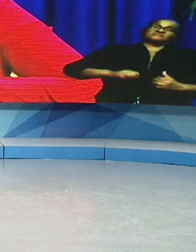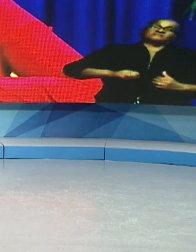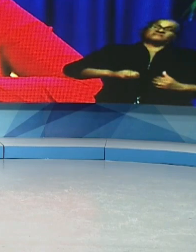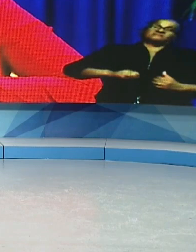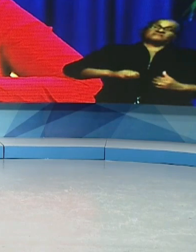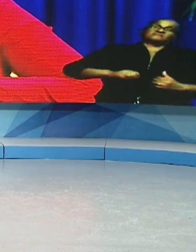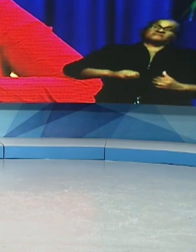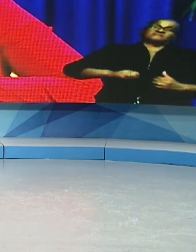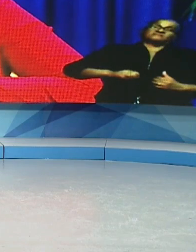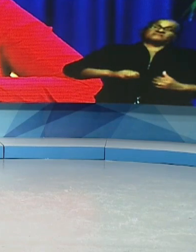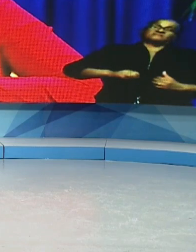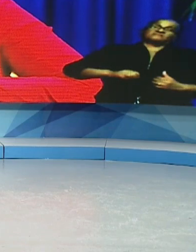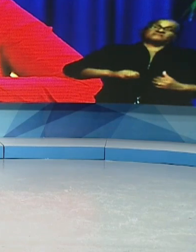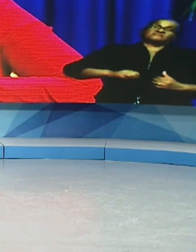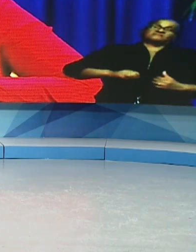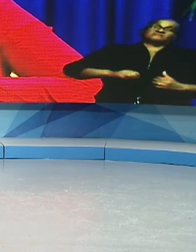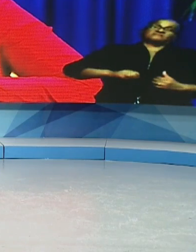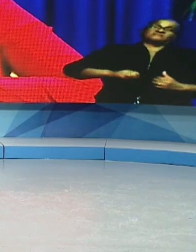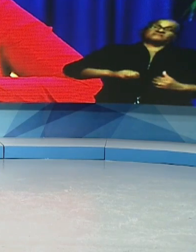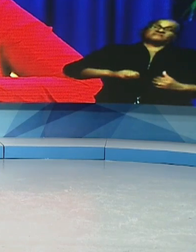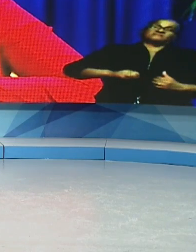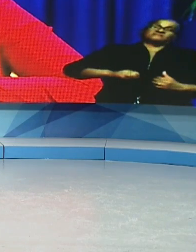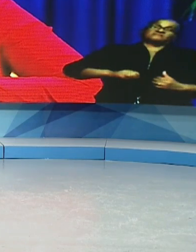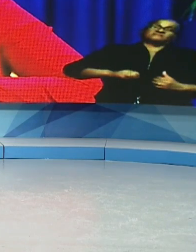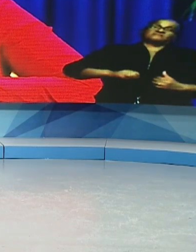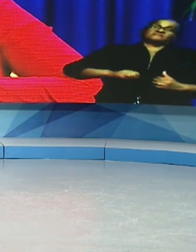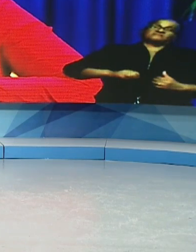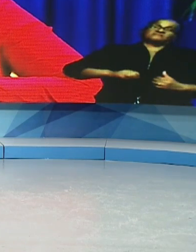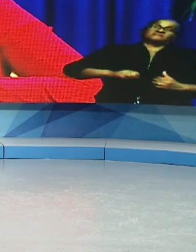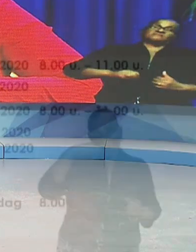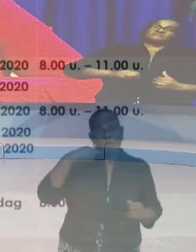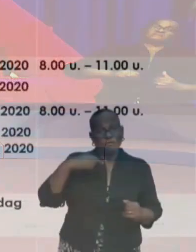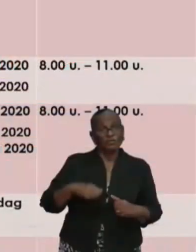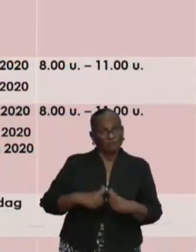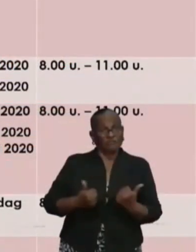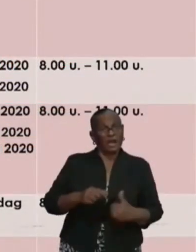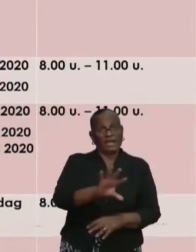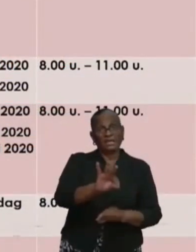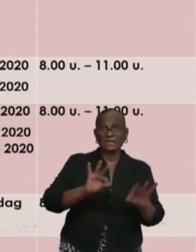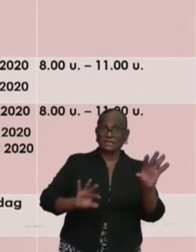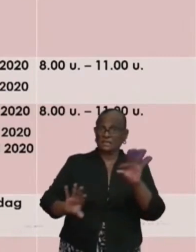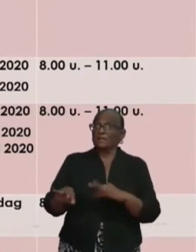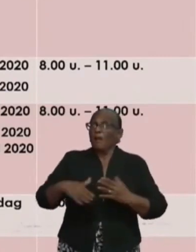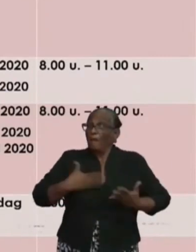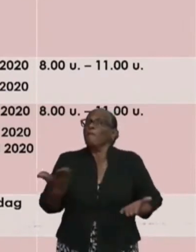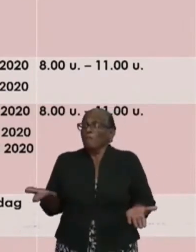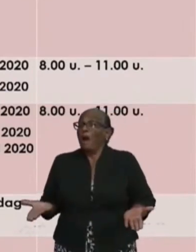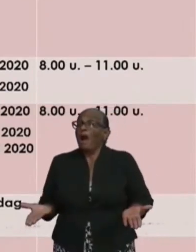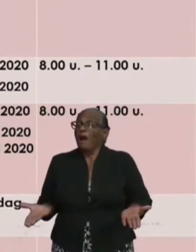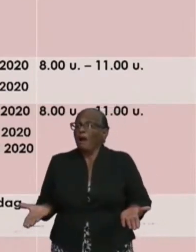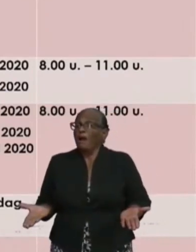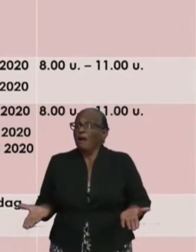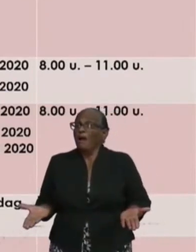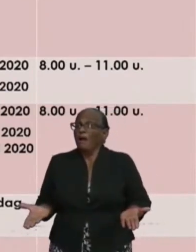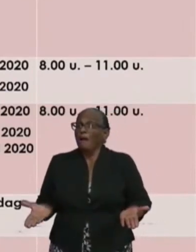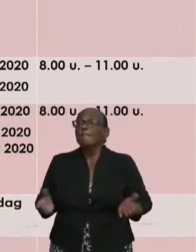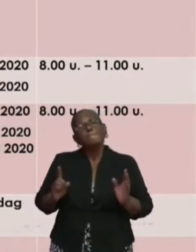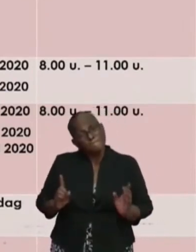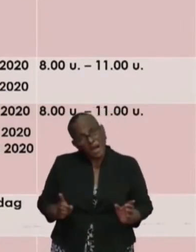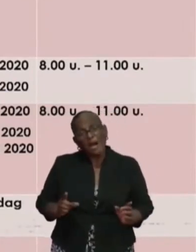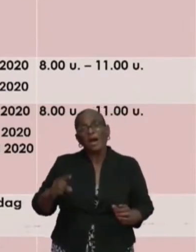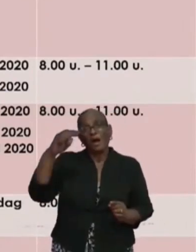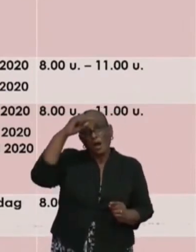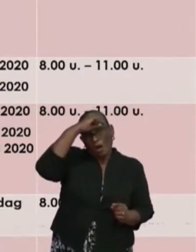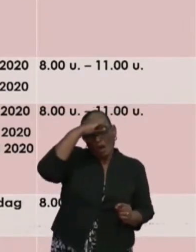vastgesteld op 15 tot 17 juli. Maar wij stimuleren altijd dat ouders hun kind zo